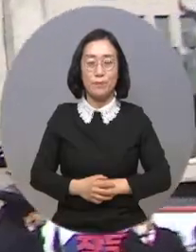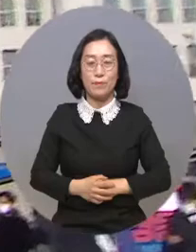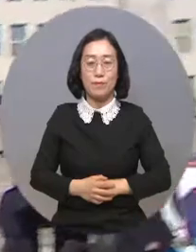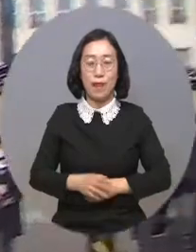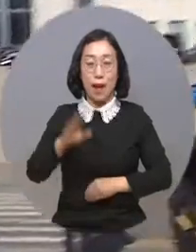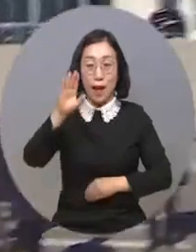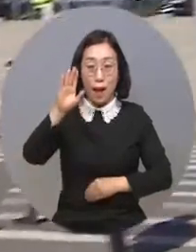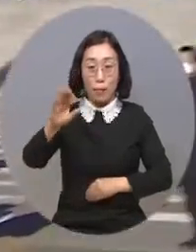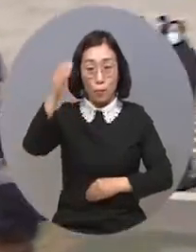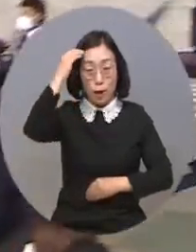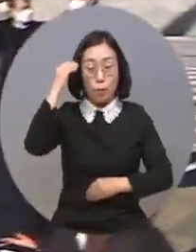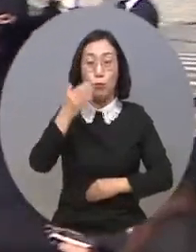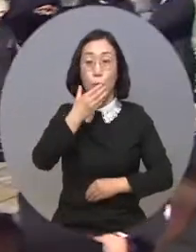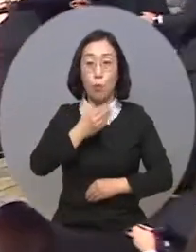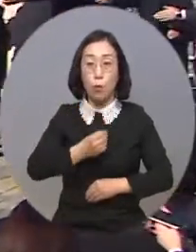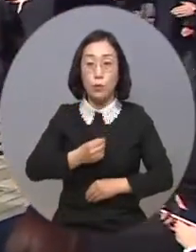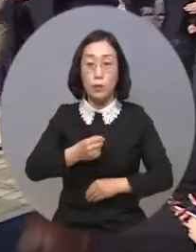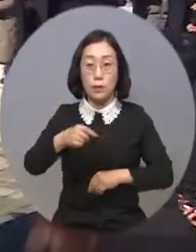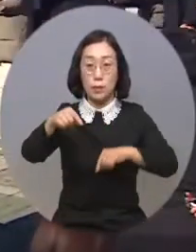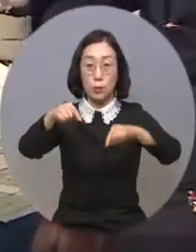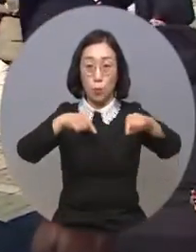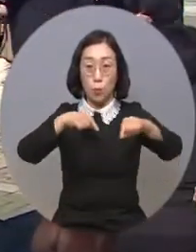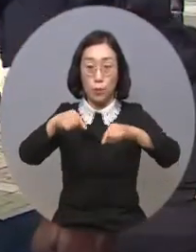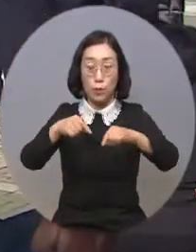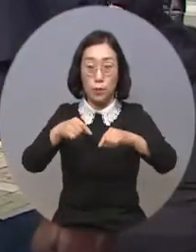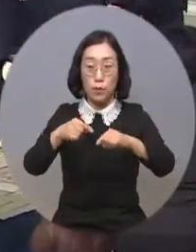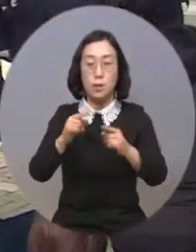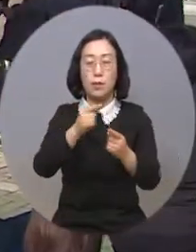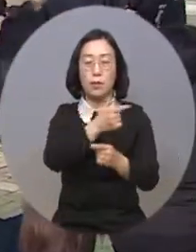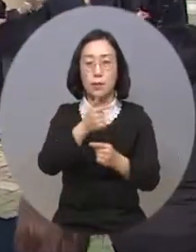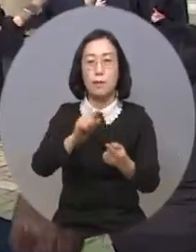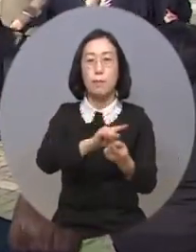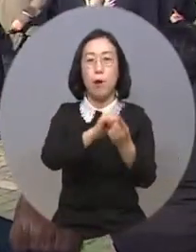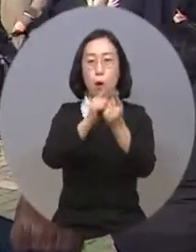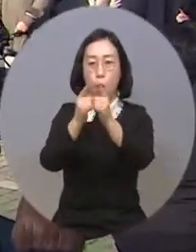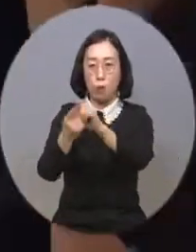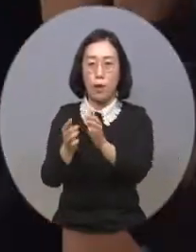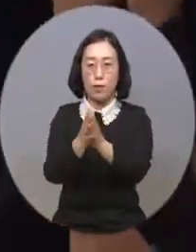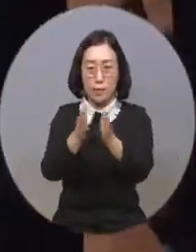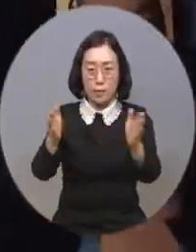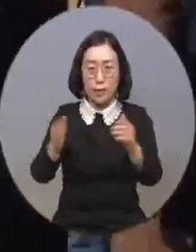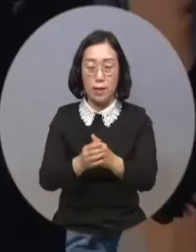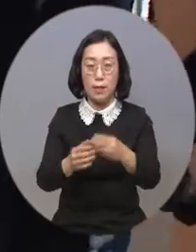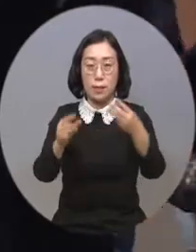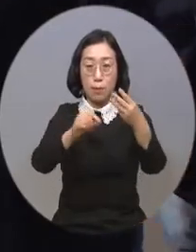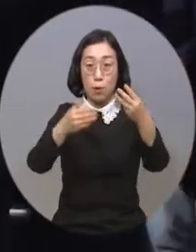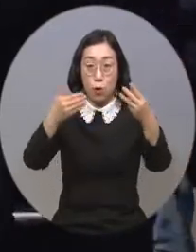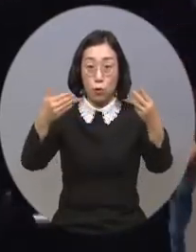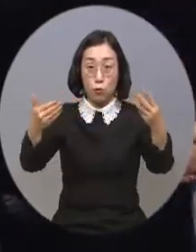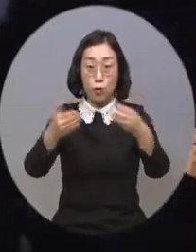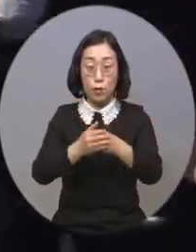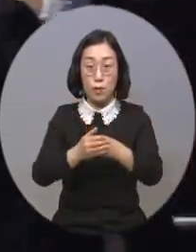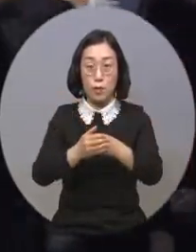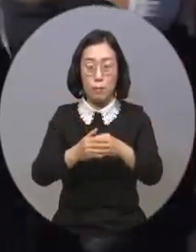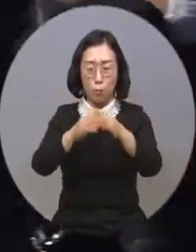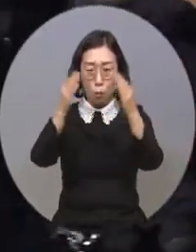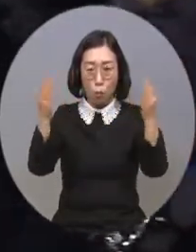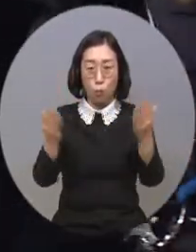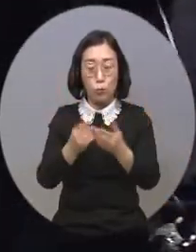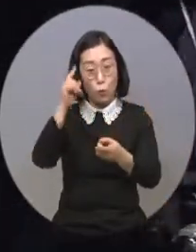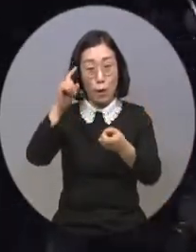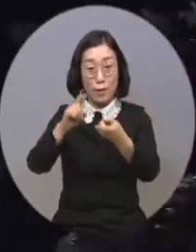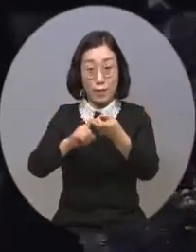앞으로 대한민국 복지 정책의 새로운 변화가 시작됩니다 진 안구의 전 국민의 관심을 불러 일으킨 채